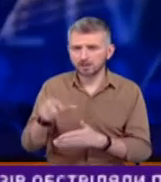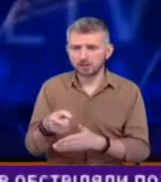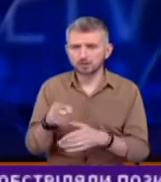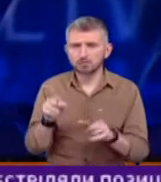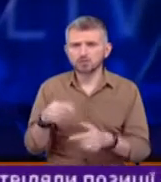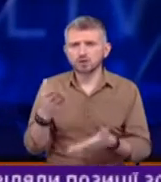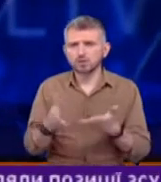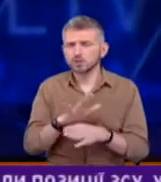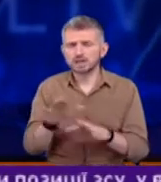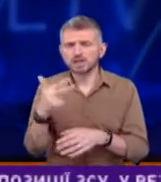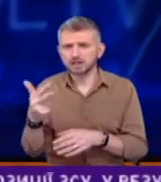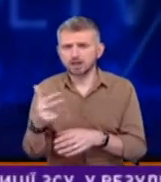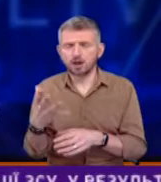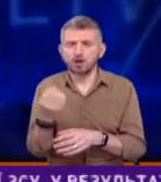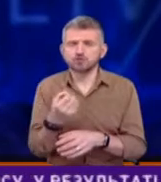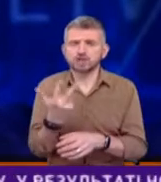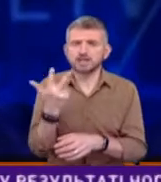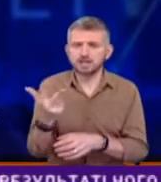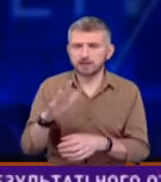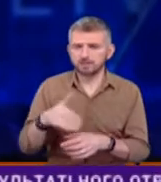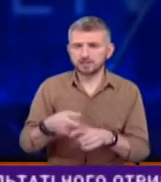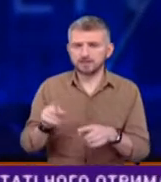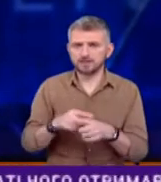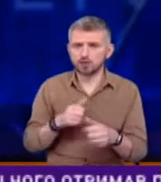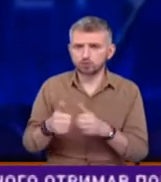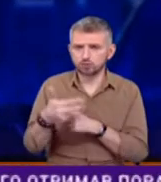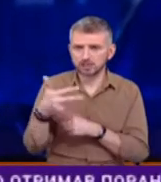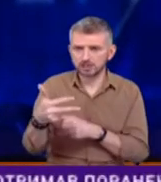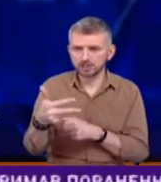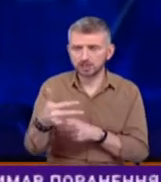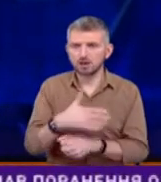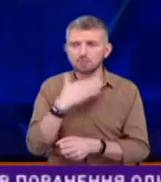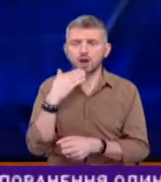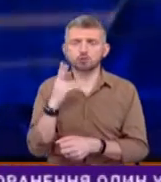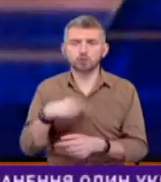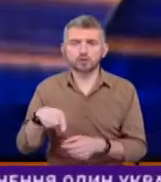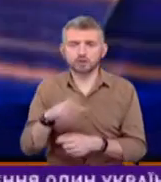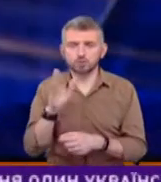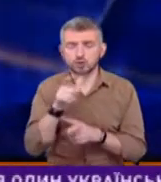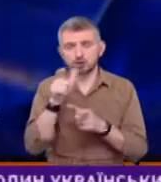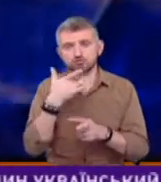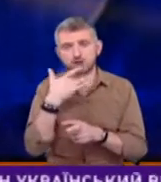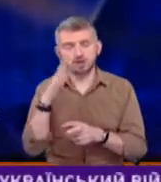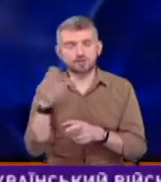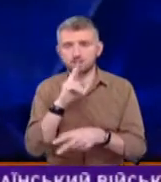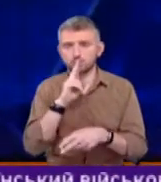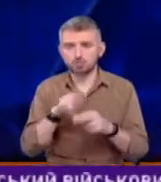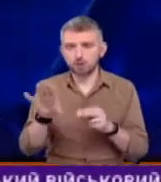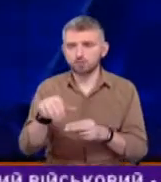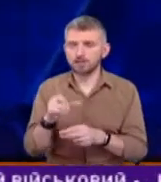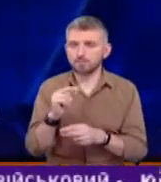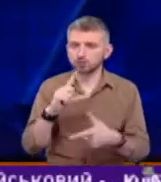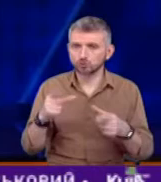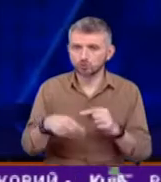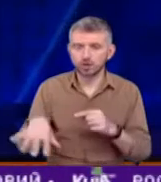навіть не тільки три, а мабуть, ще десь ще три після цієї топ-трійки, багато хто з них буде кричати, що все пропало після першого